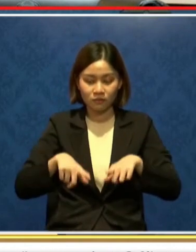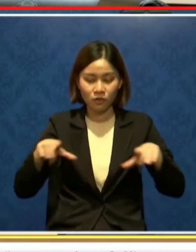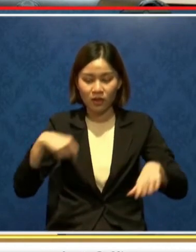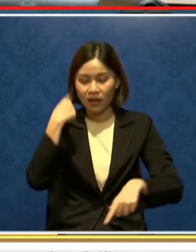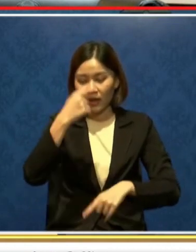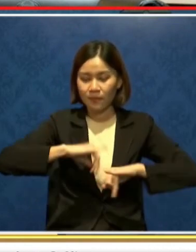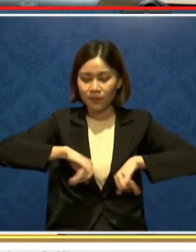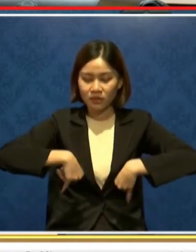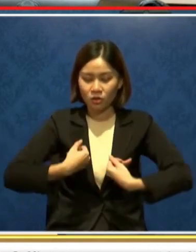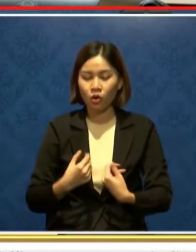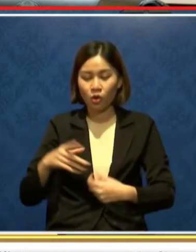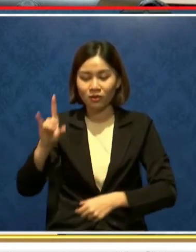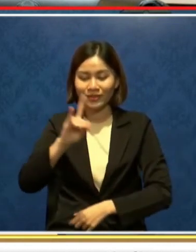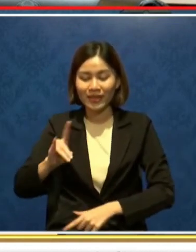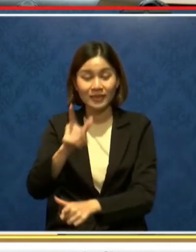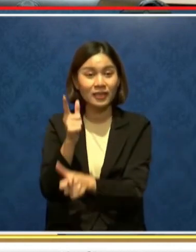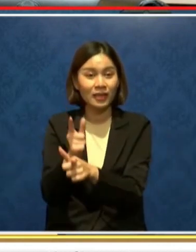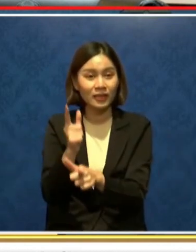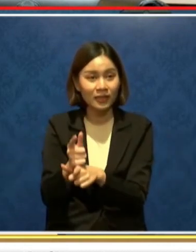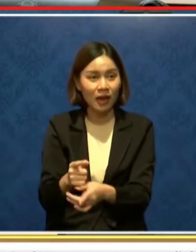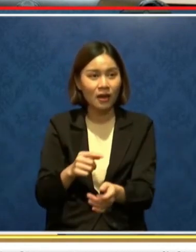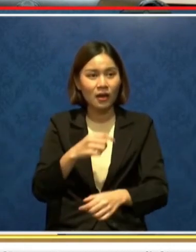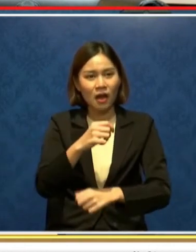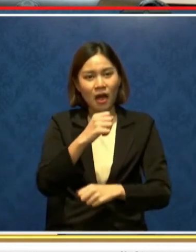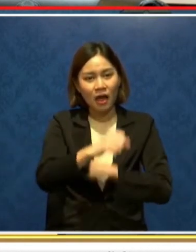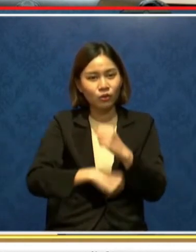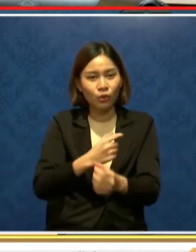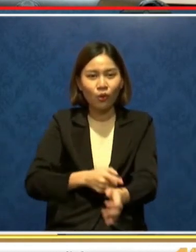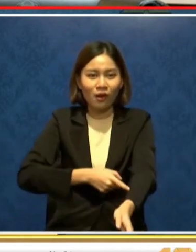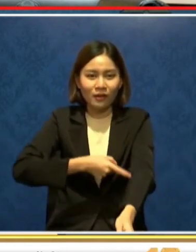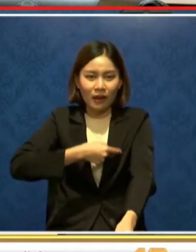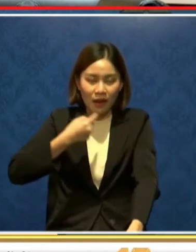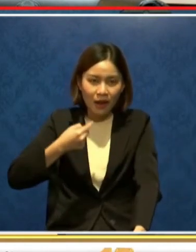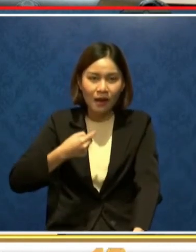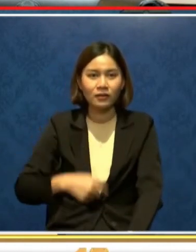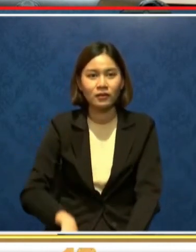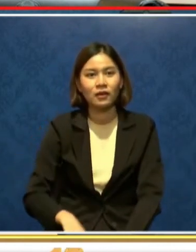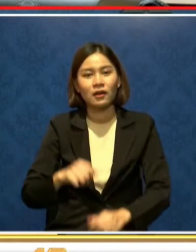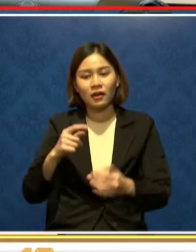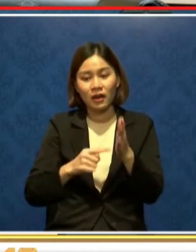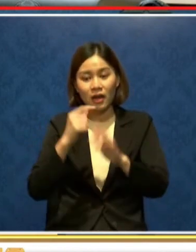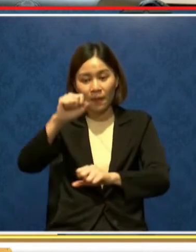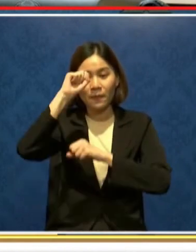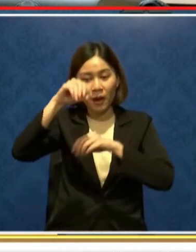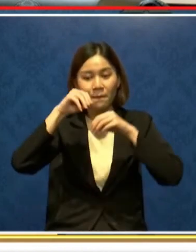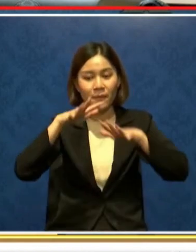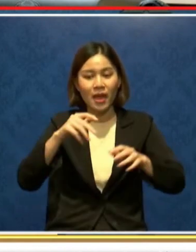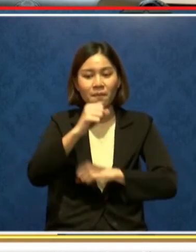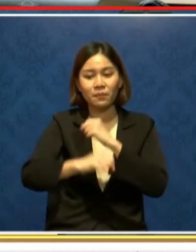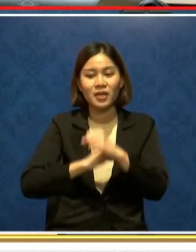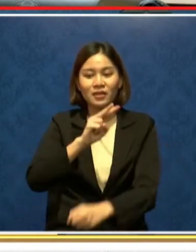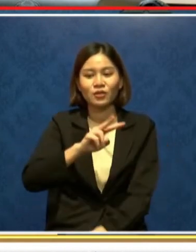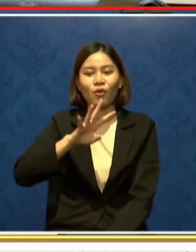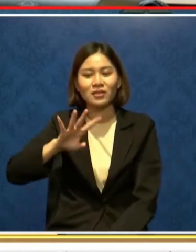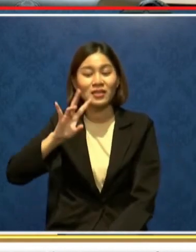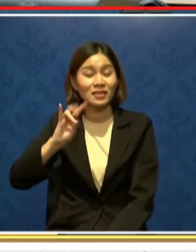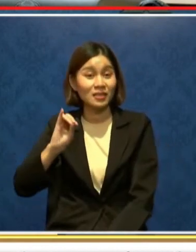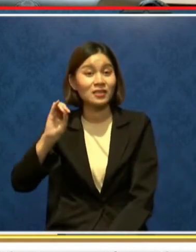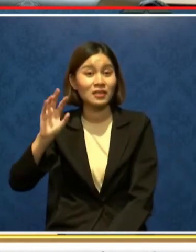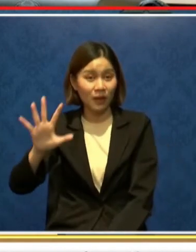ทุ่งเลี้ยงสัตว์นะครับอยู่กันมาหลายชั่วอายุคนนะครับประกาศตั้งแต่ปีพ.ศ 2475